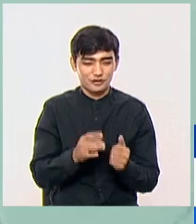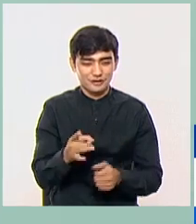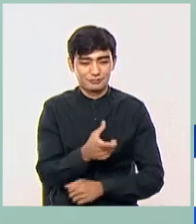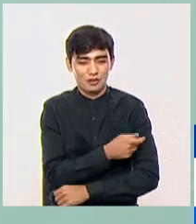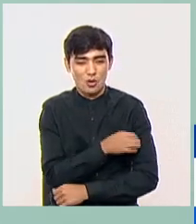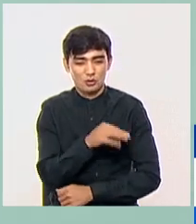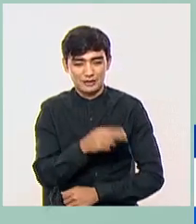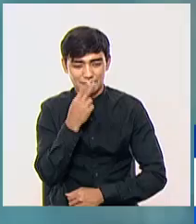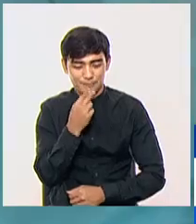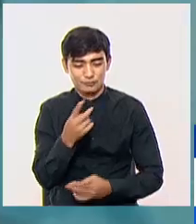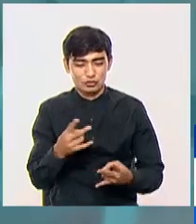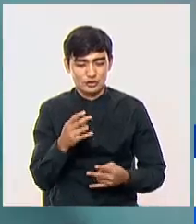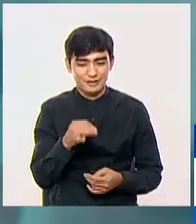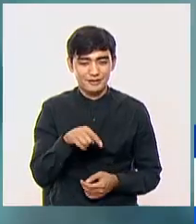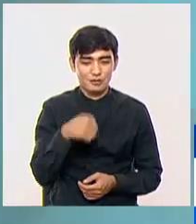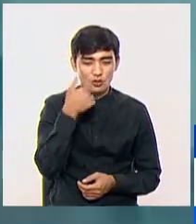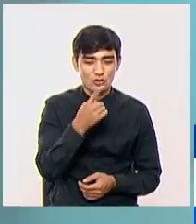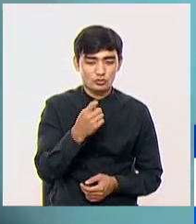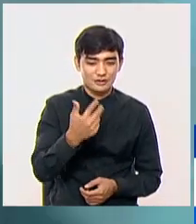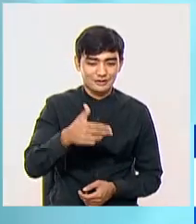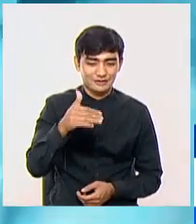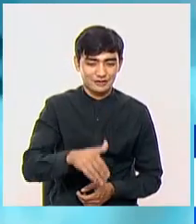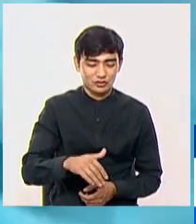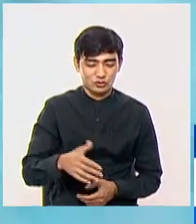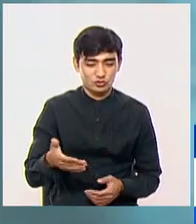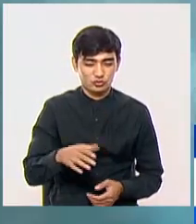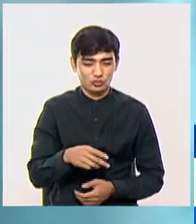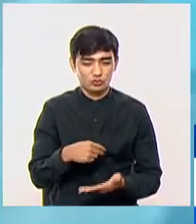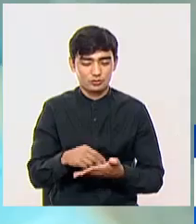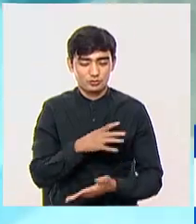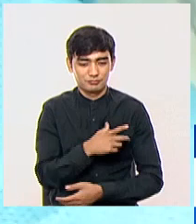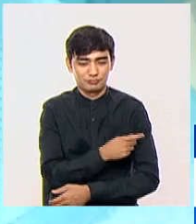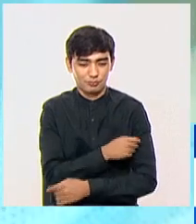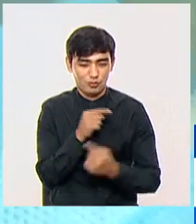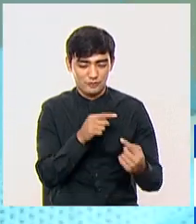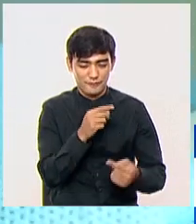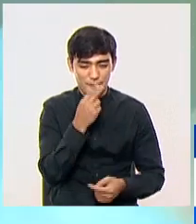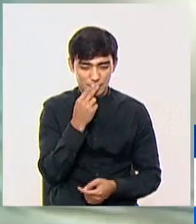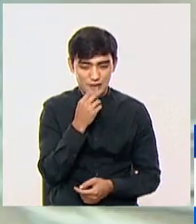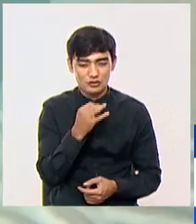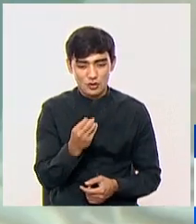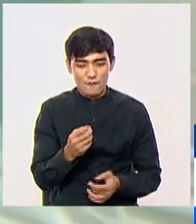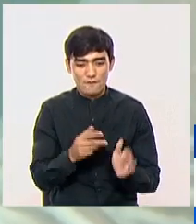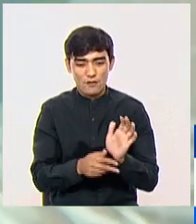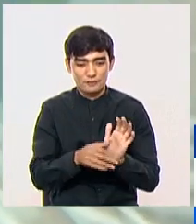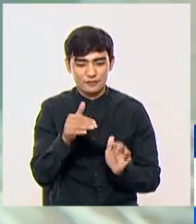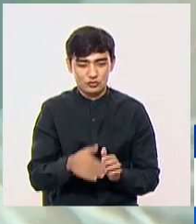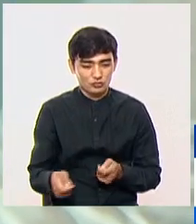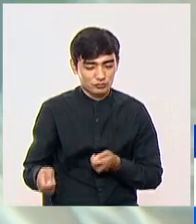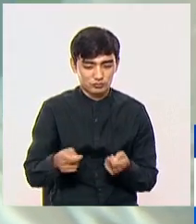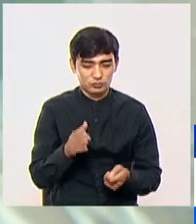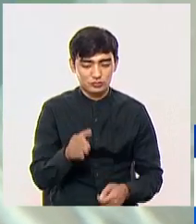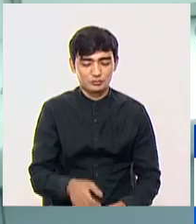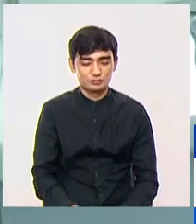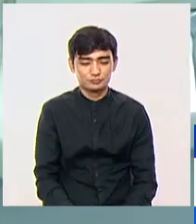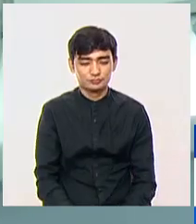от гриппа. В этом году было закуплено 130 тысяч доз противогриппозной вакцины. На днях поступит еще 80 тысяч доз.